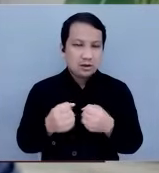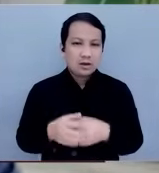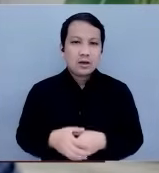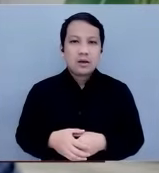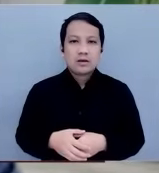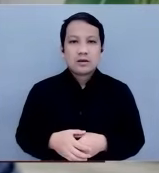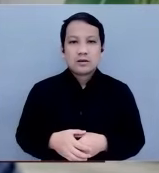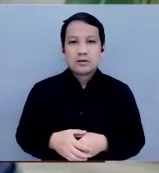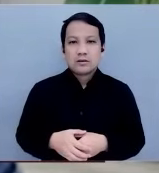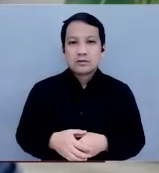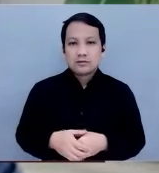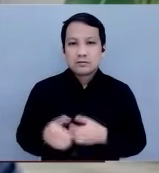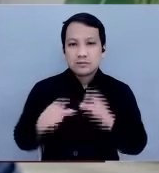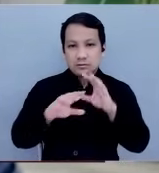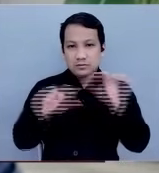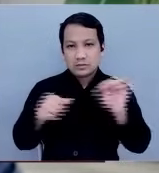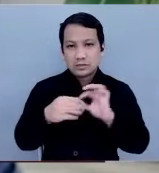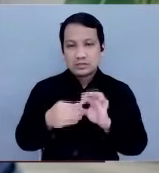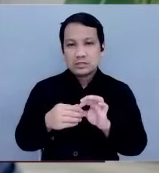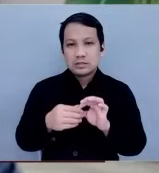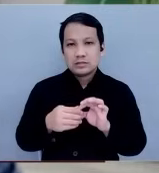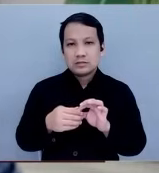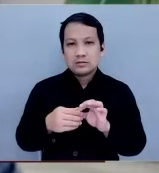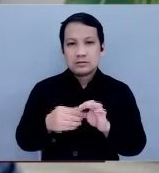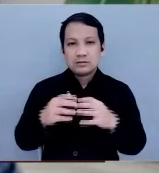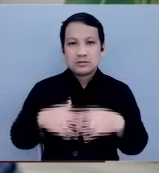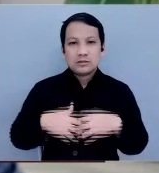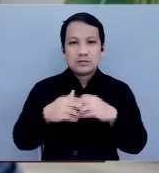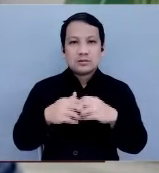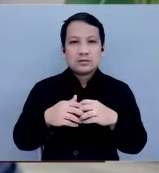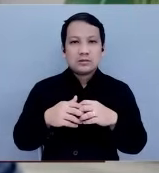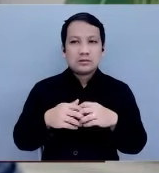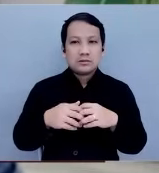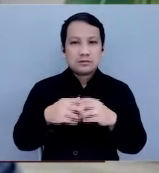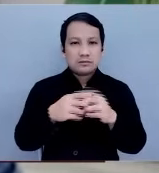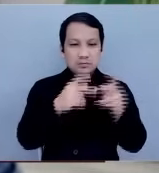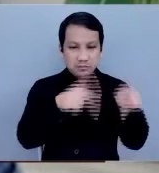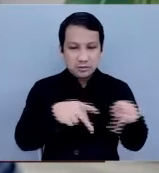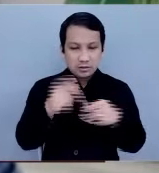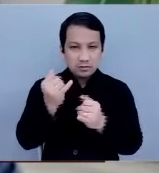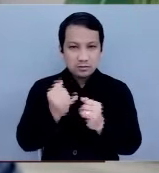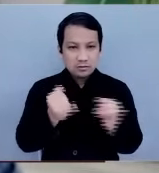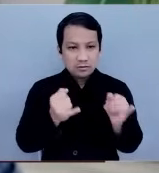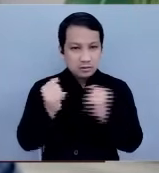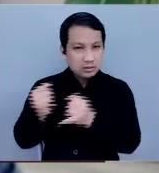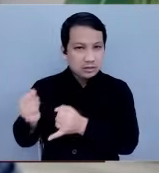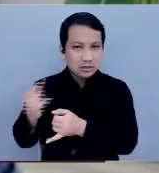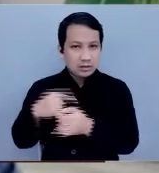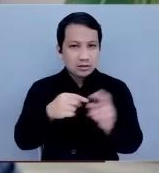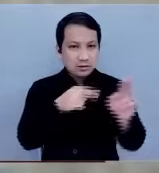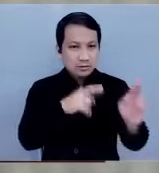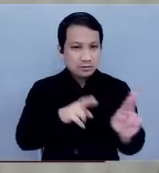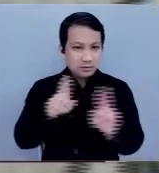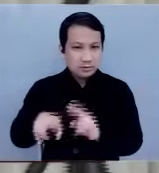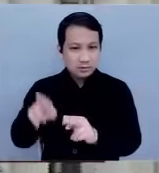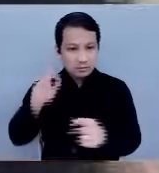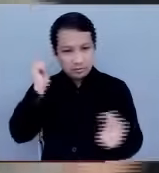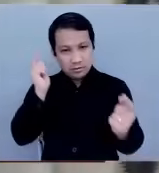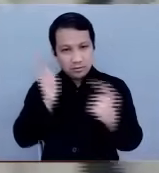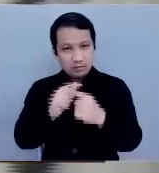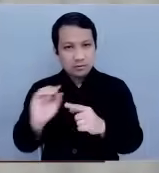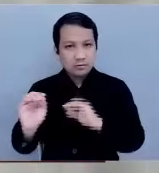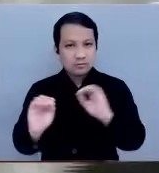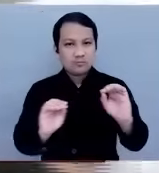iung administration is made up of individuals Uh who have their respective ambitions who have